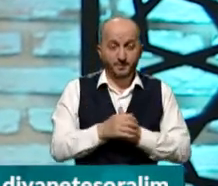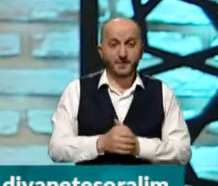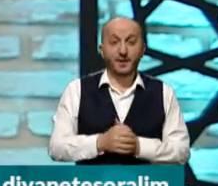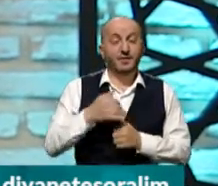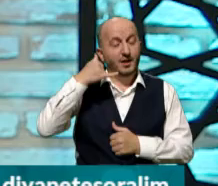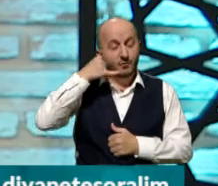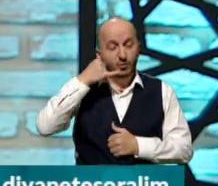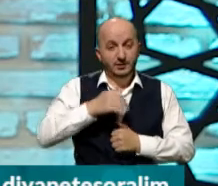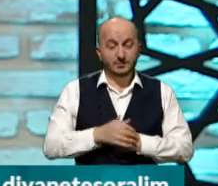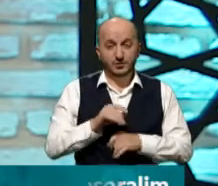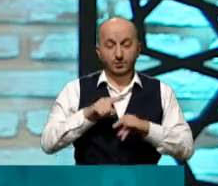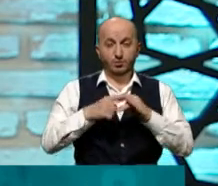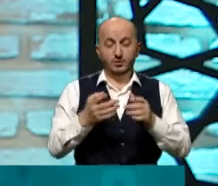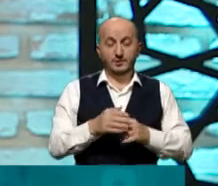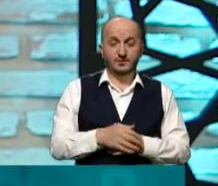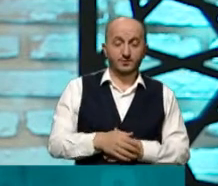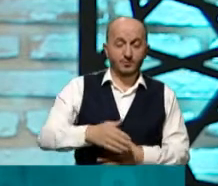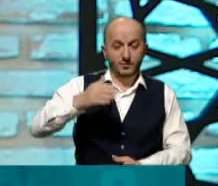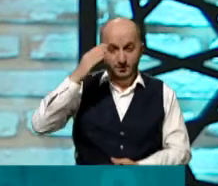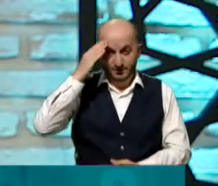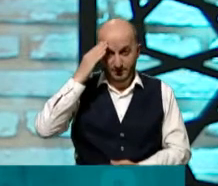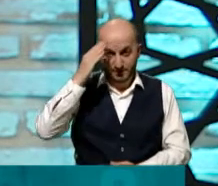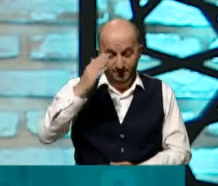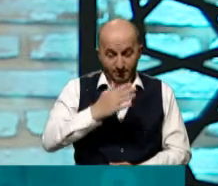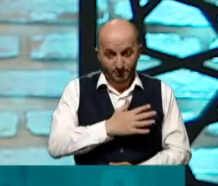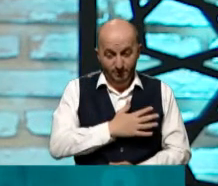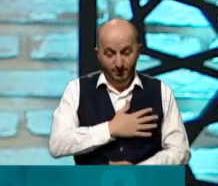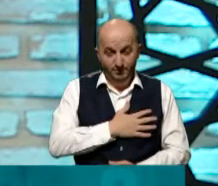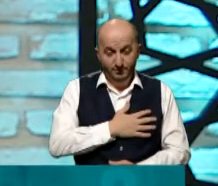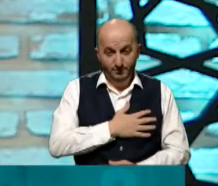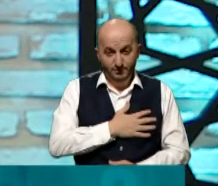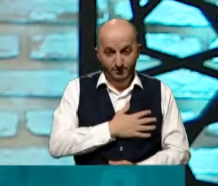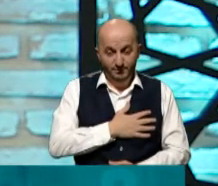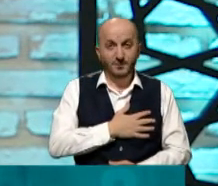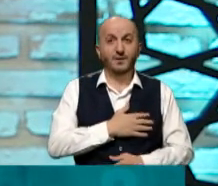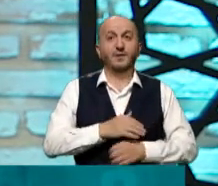Hoş geldiniz. Selamu aleyküm. Ve aleyküm selam. Allah razı